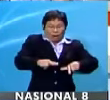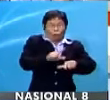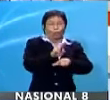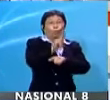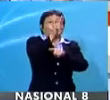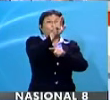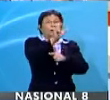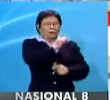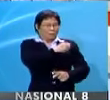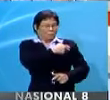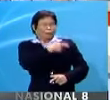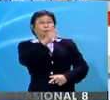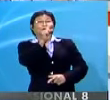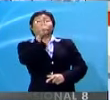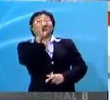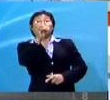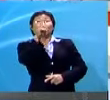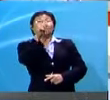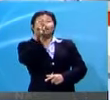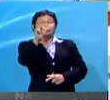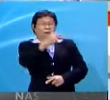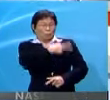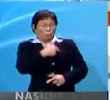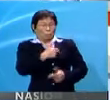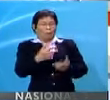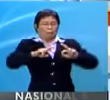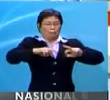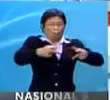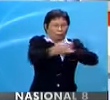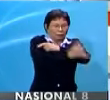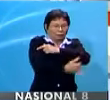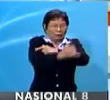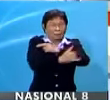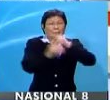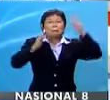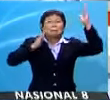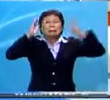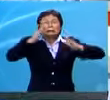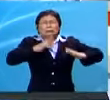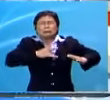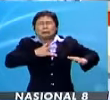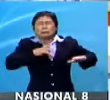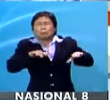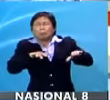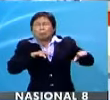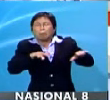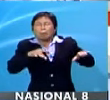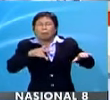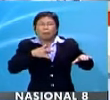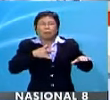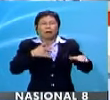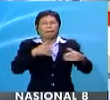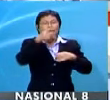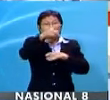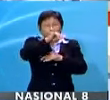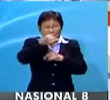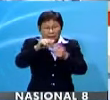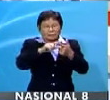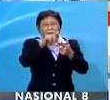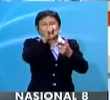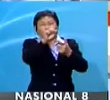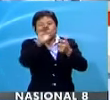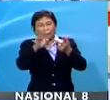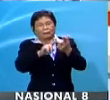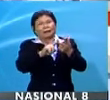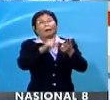Sumatera Indonesia pagi tadi mengakibatkan beberapa kawasan di negara ini turut merasai gegaran Sain Petaling Jaya sab beram